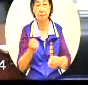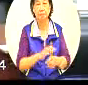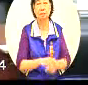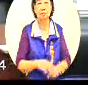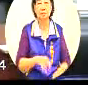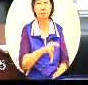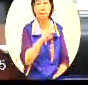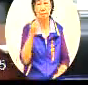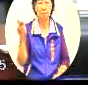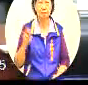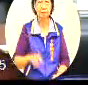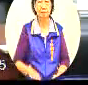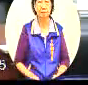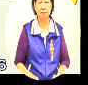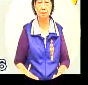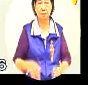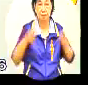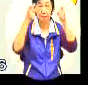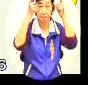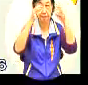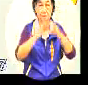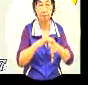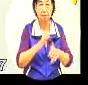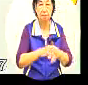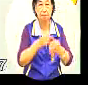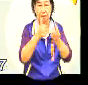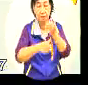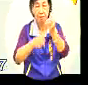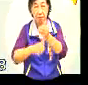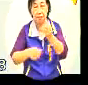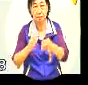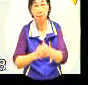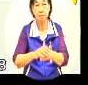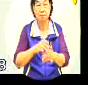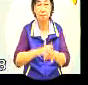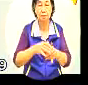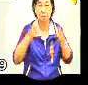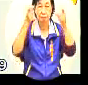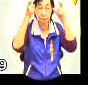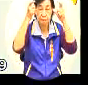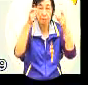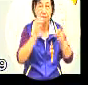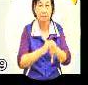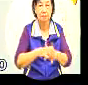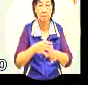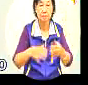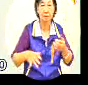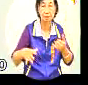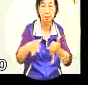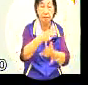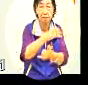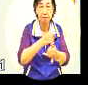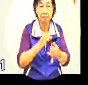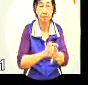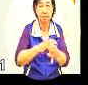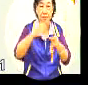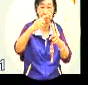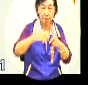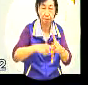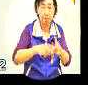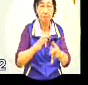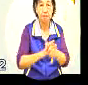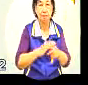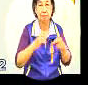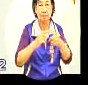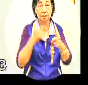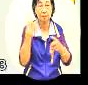好看一下高雄市的这个出生率是全国最低。好，那我们再看一下人口的